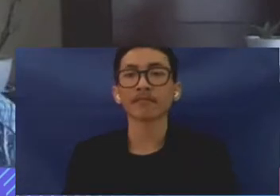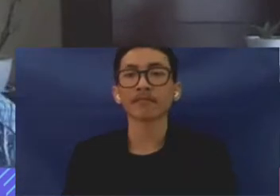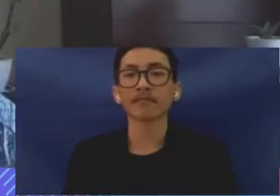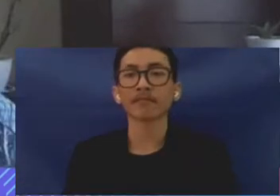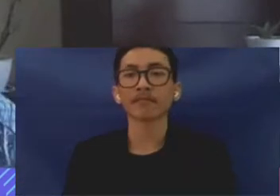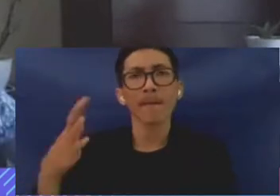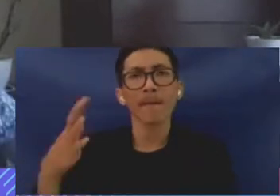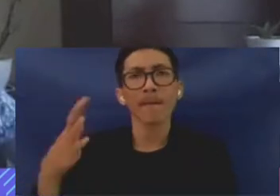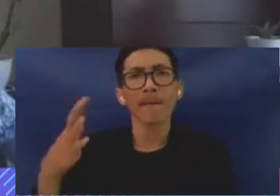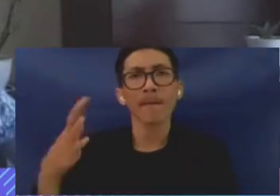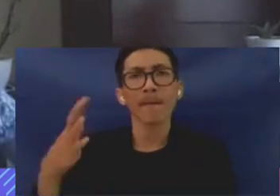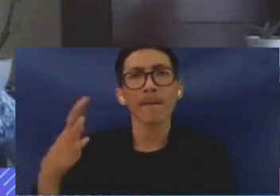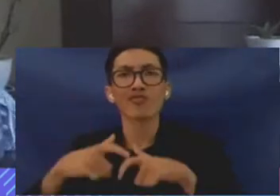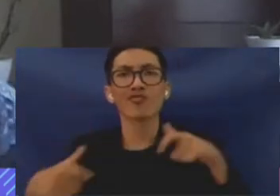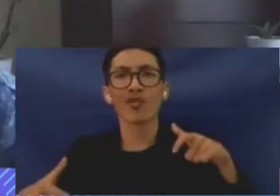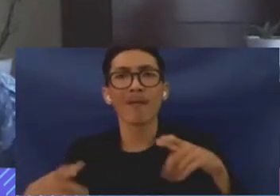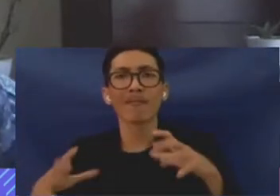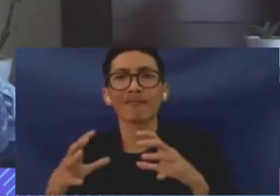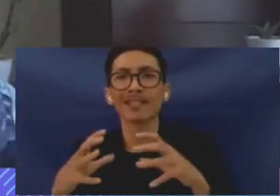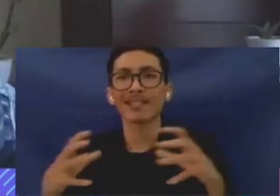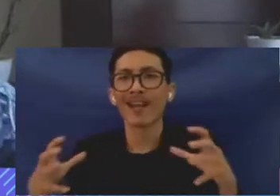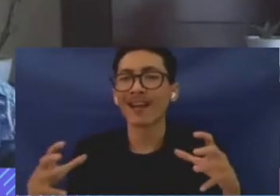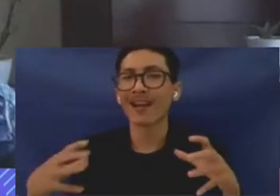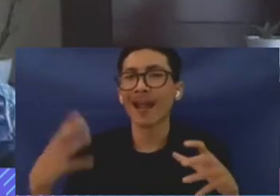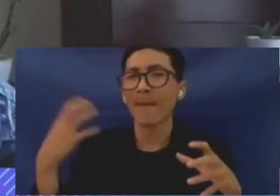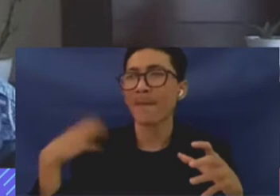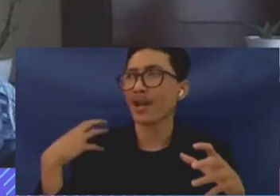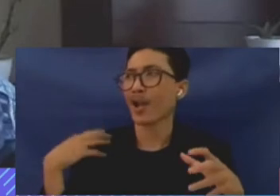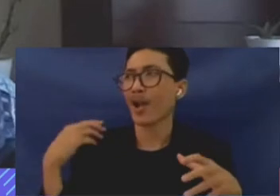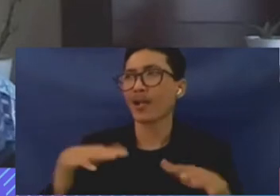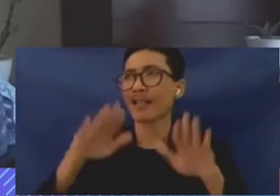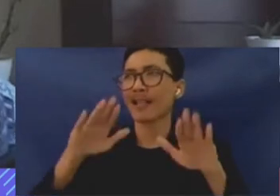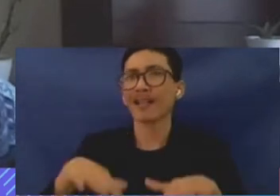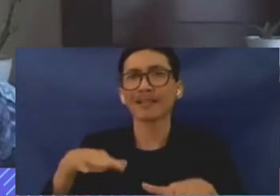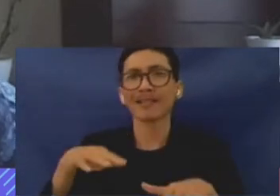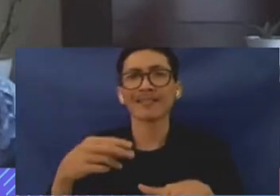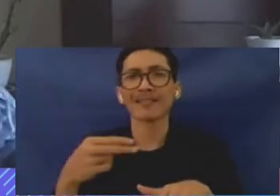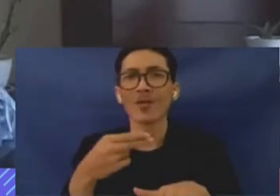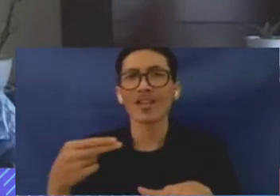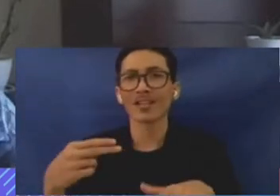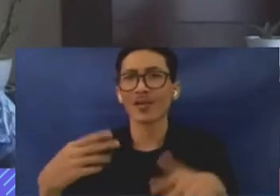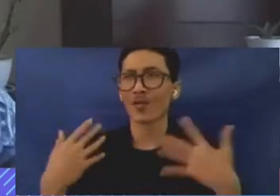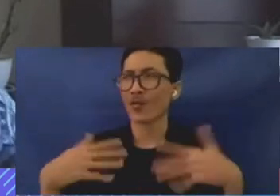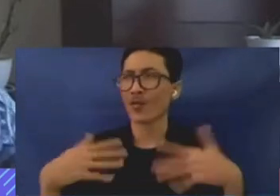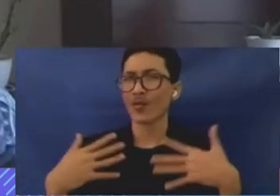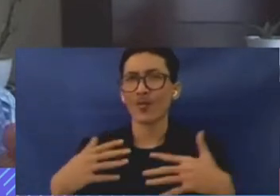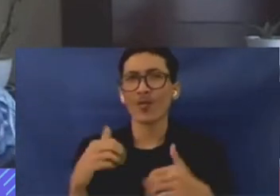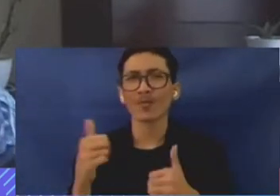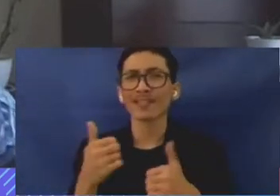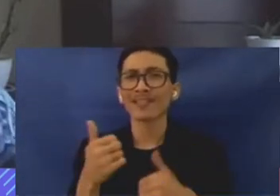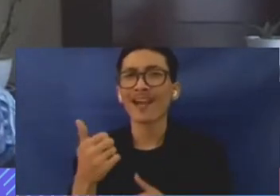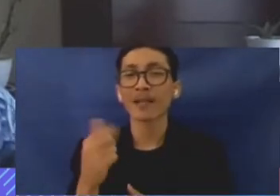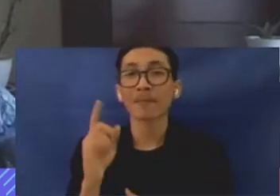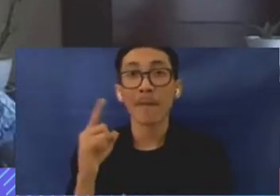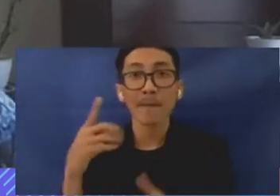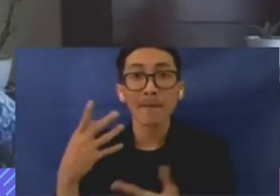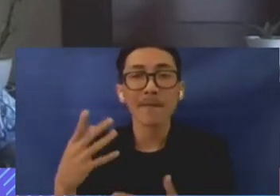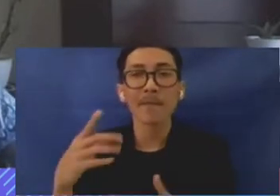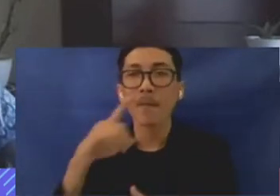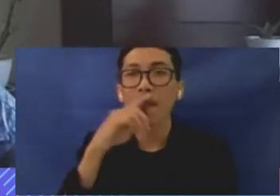Jakarta. Bagaimana ini bisa terjadi, ya? Karena cinta dari ibu dan bapak